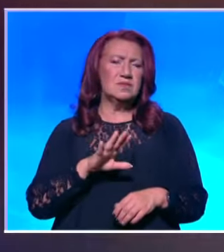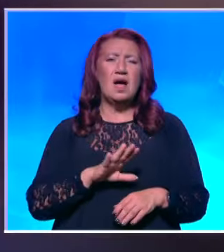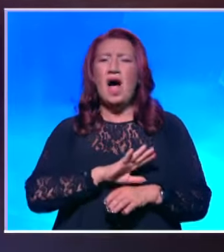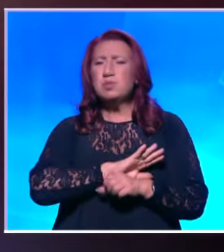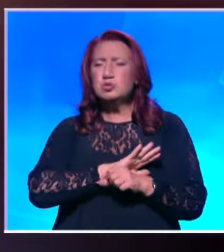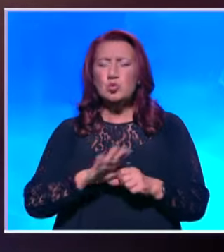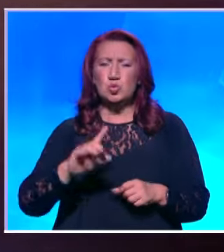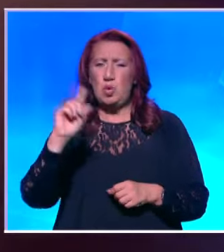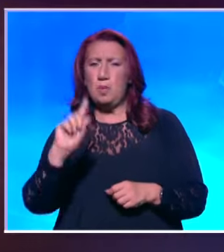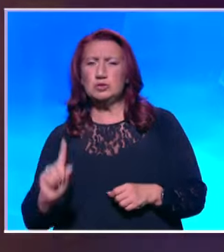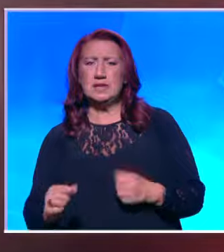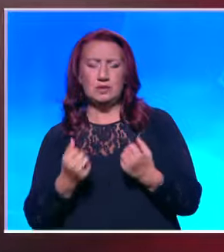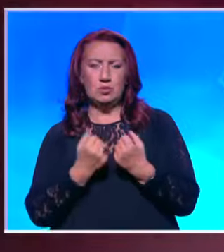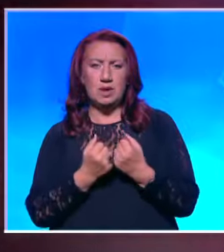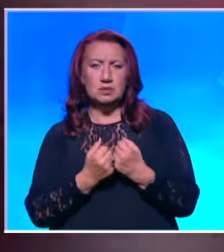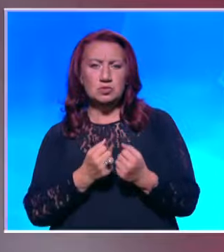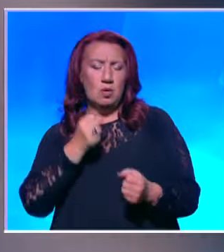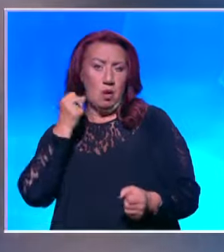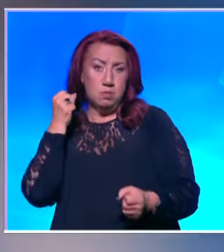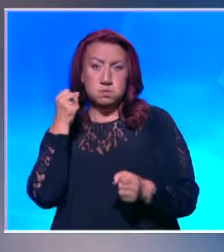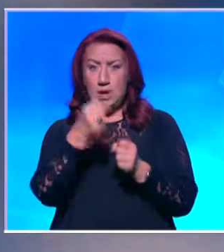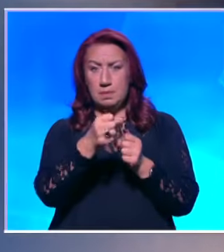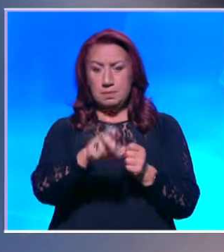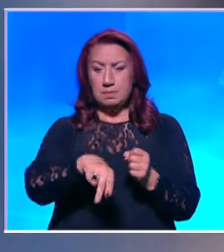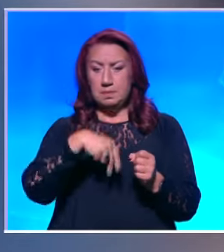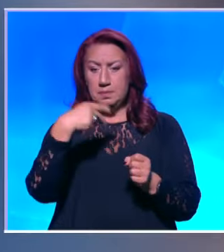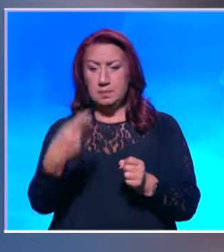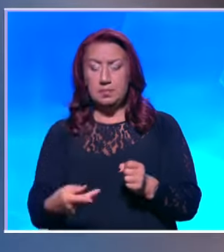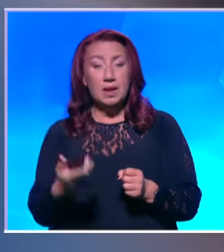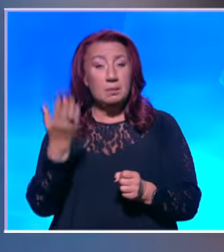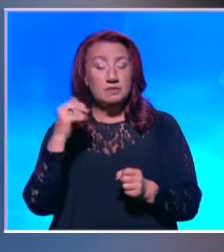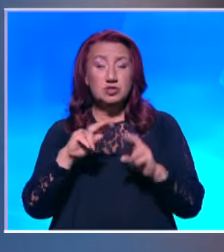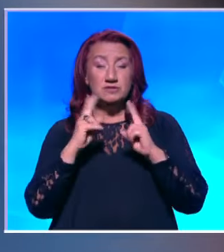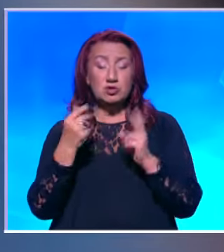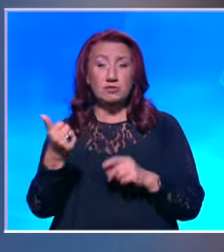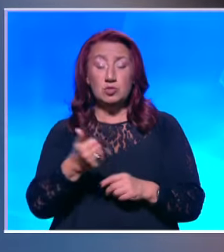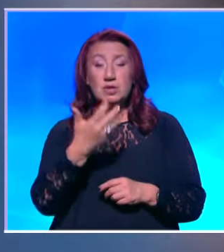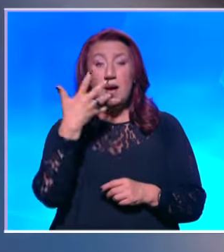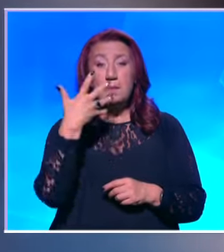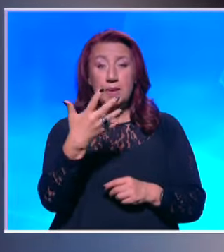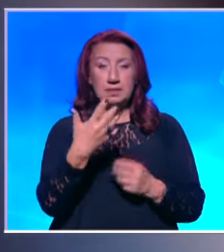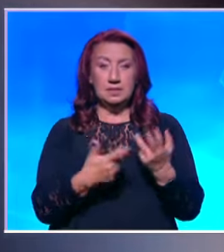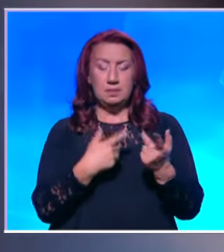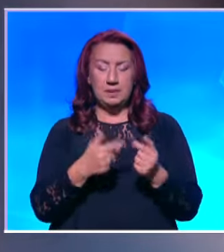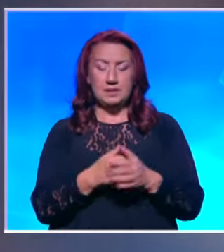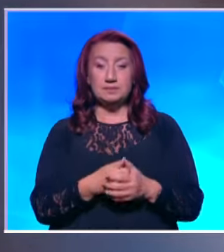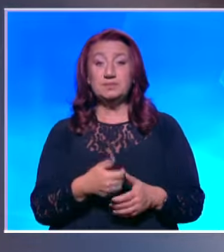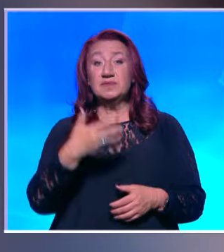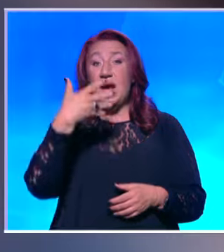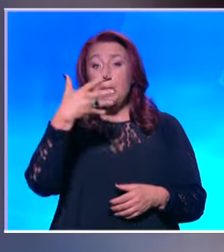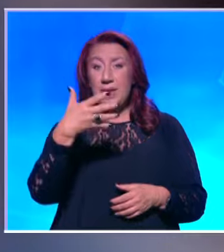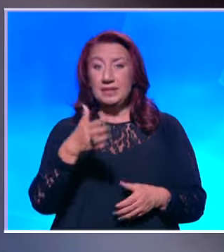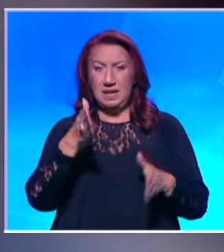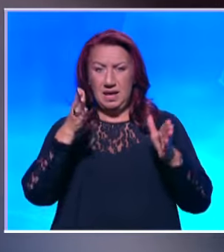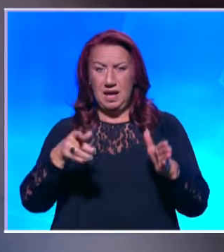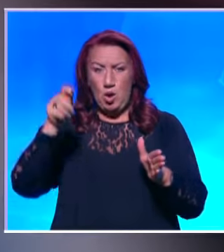битката за британия повали бившия световен шампион цели пет пъти гръмотевично дясно круше в петия рунд нанесе четвърта